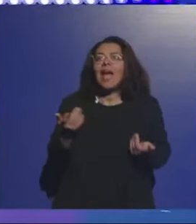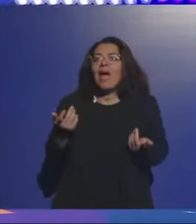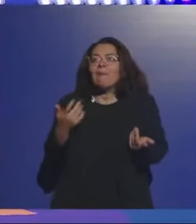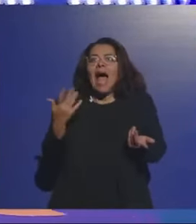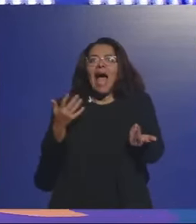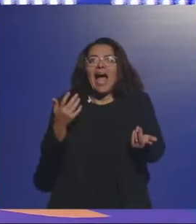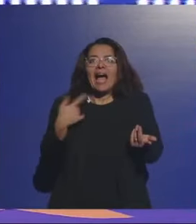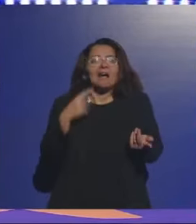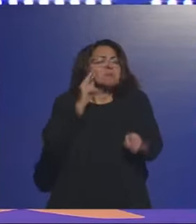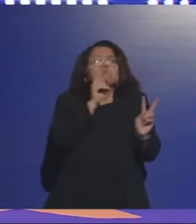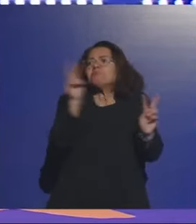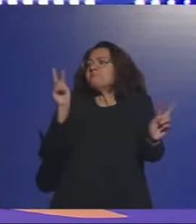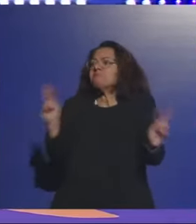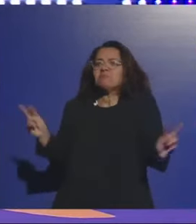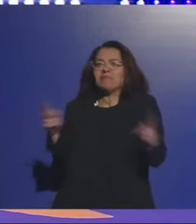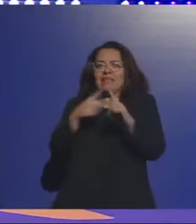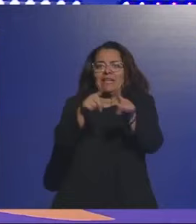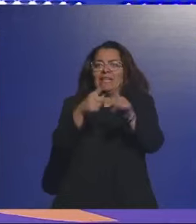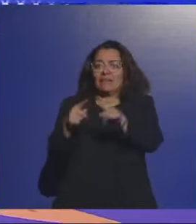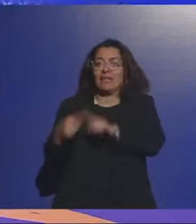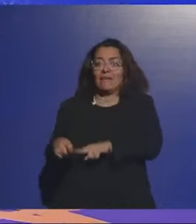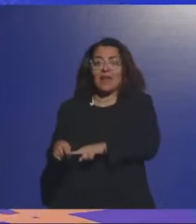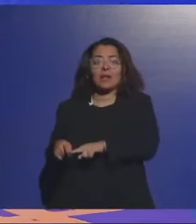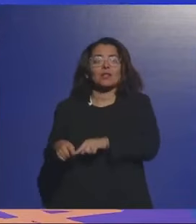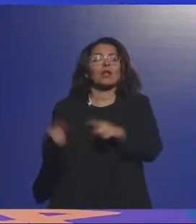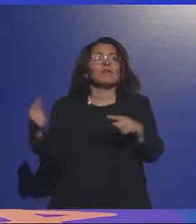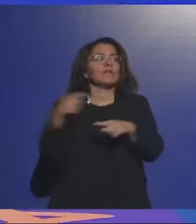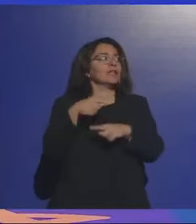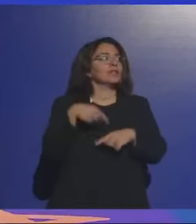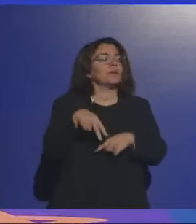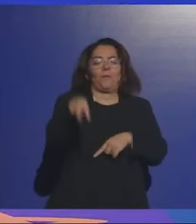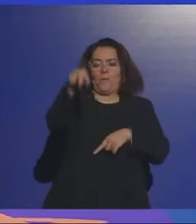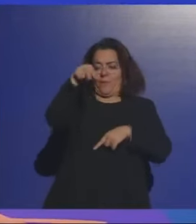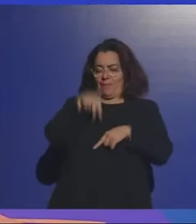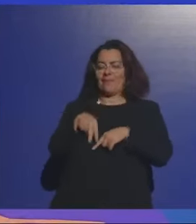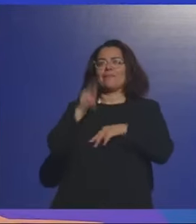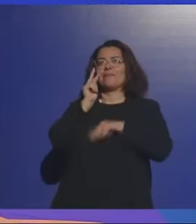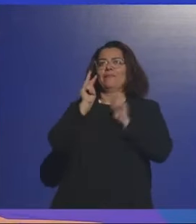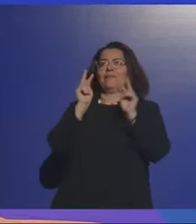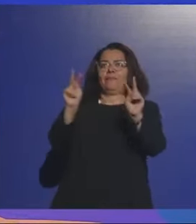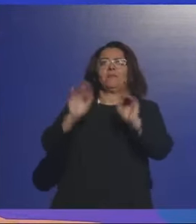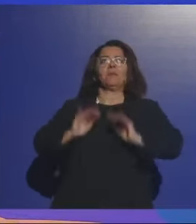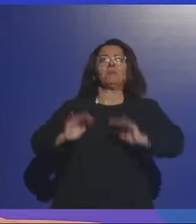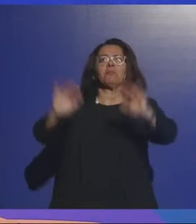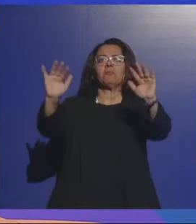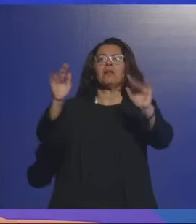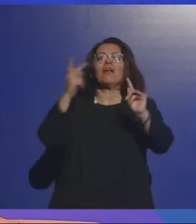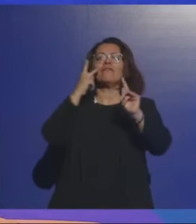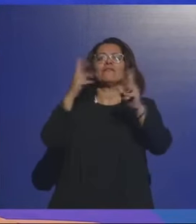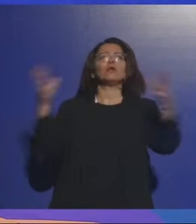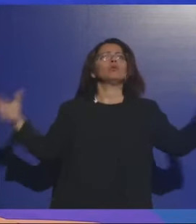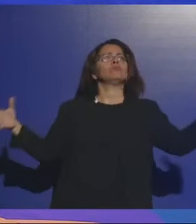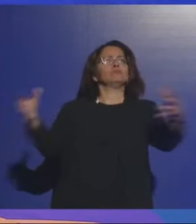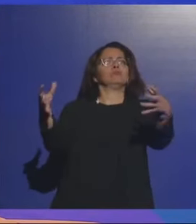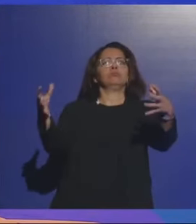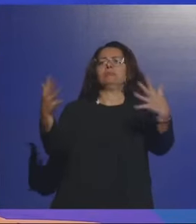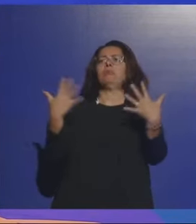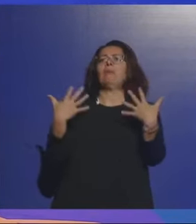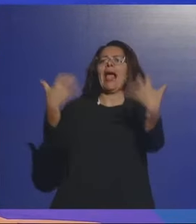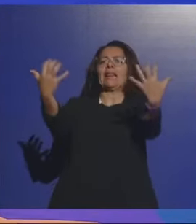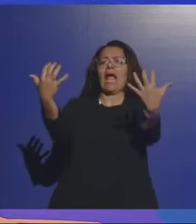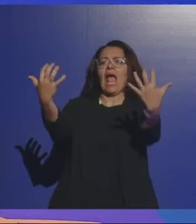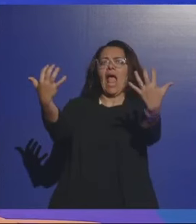me lo vedo poi invece da qui vedo tutti quanti voi vedo una Platea